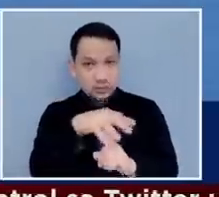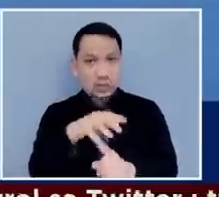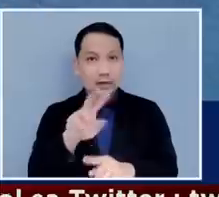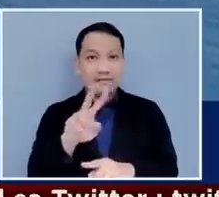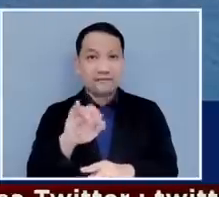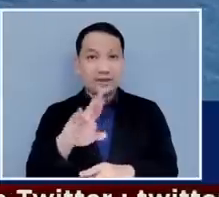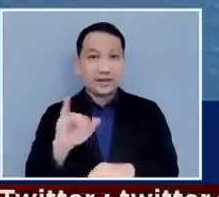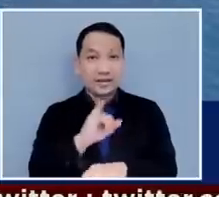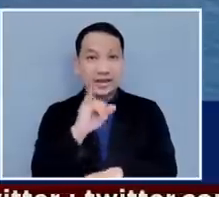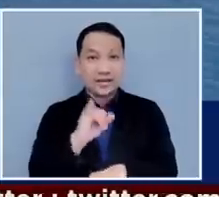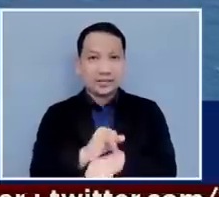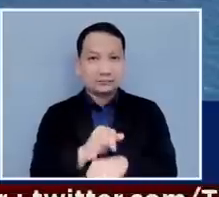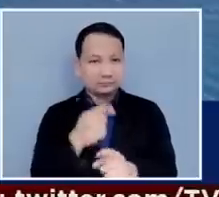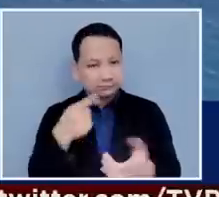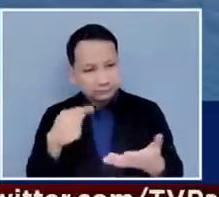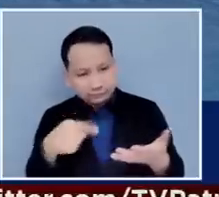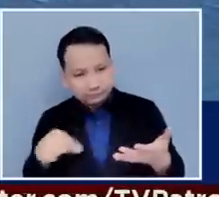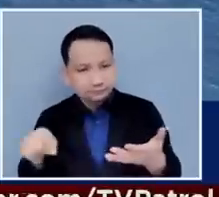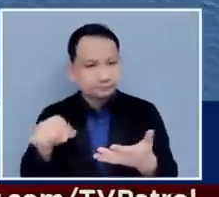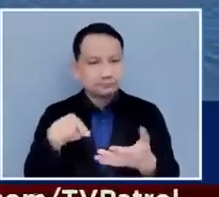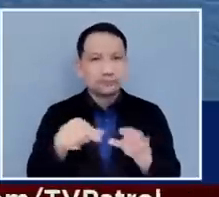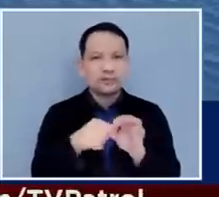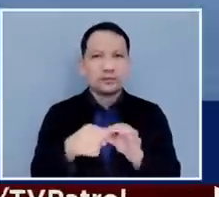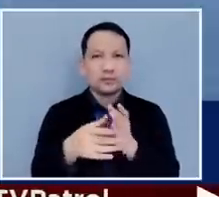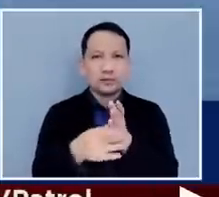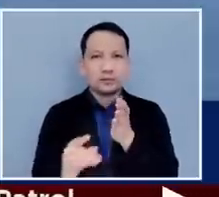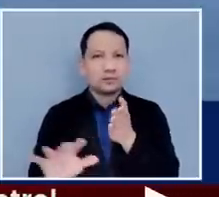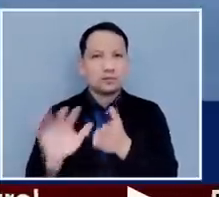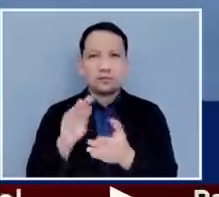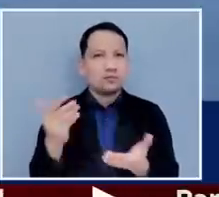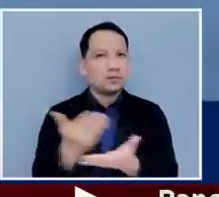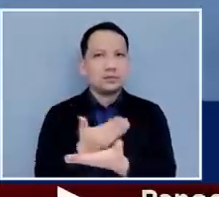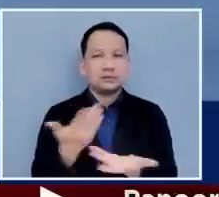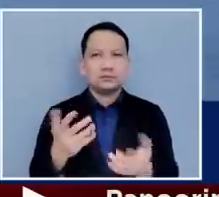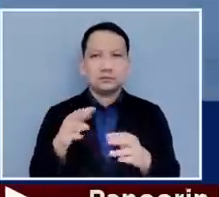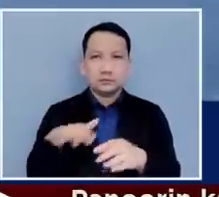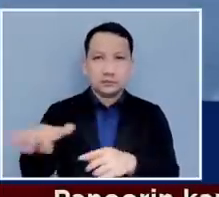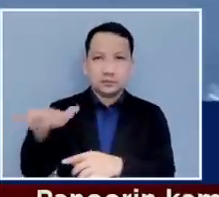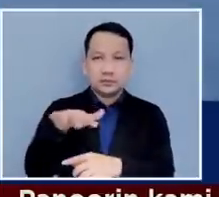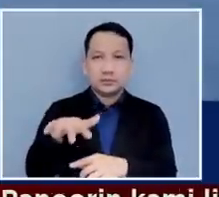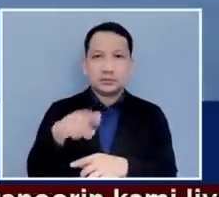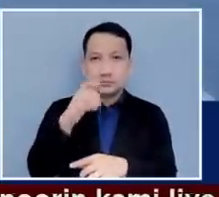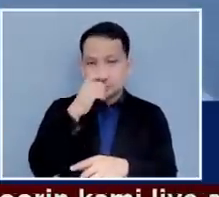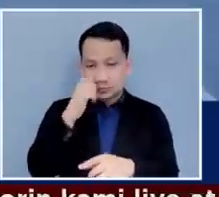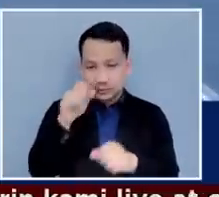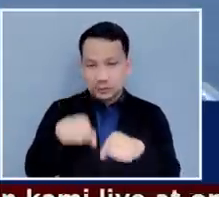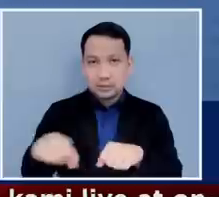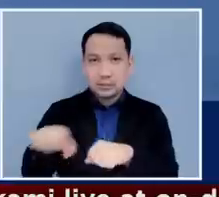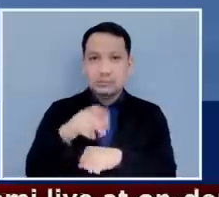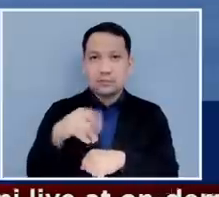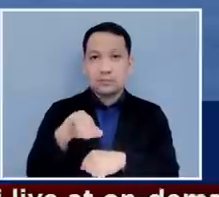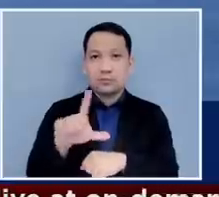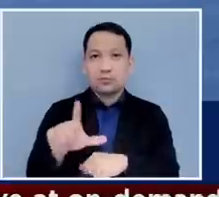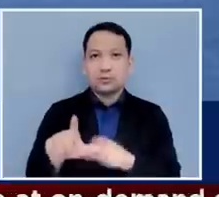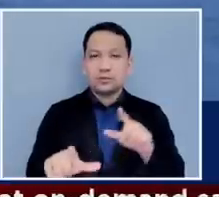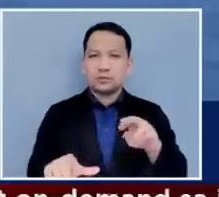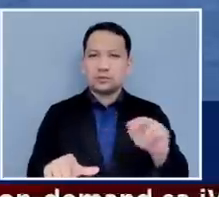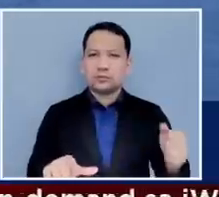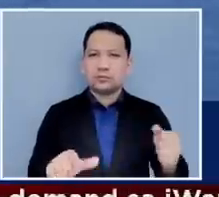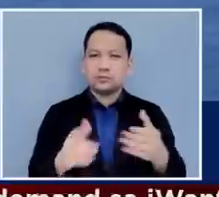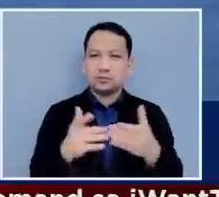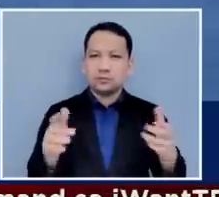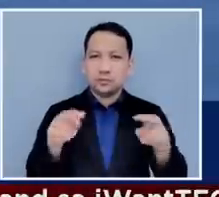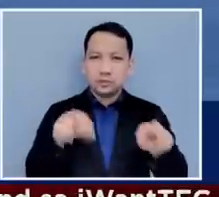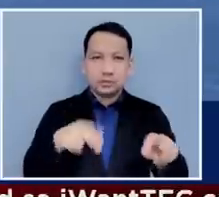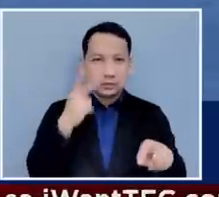City. Wala ng panibagong oil spill na nakita. Inikutan din ang dagat sa tapat ng Pola at Nauhan, kung saan kita ang